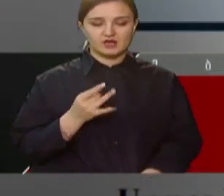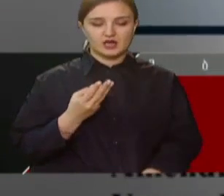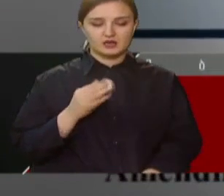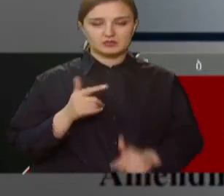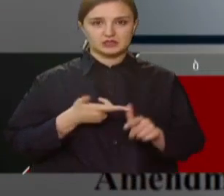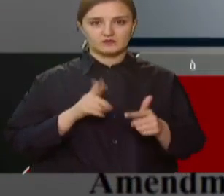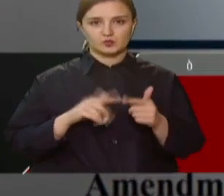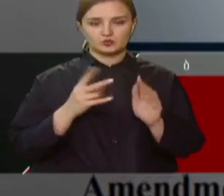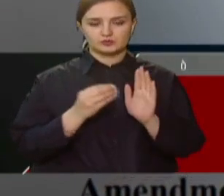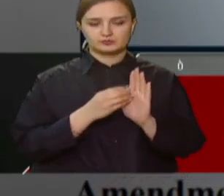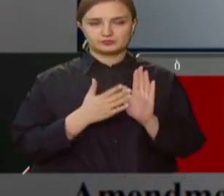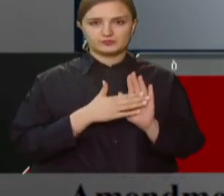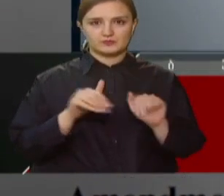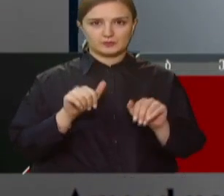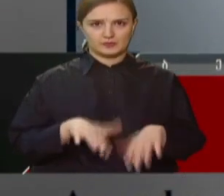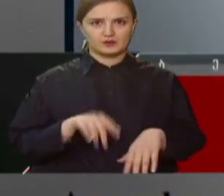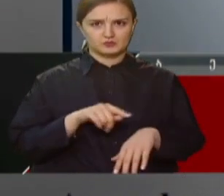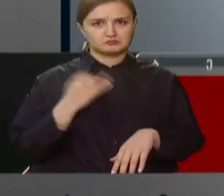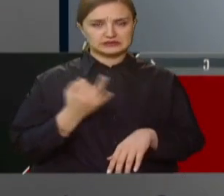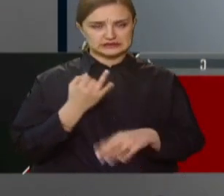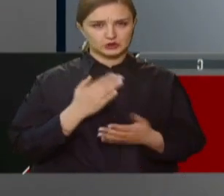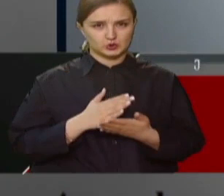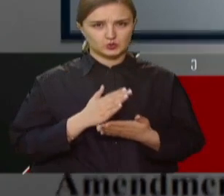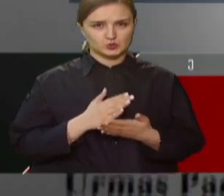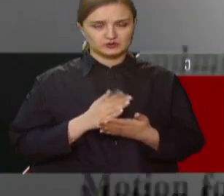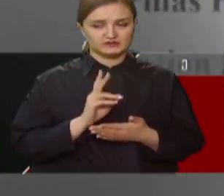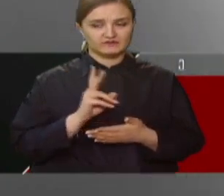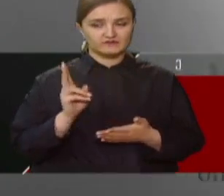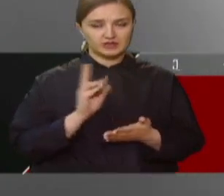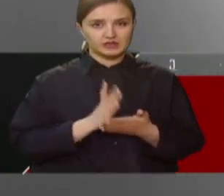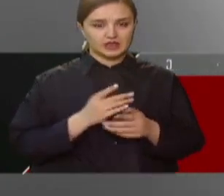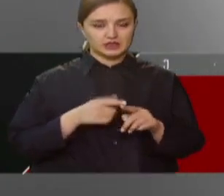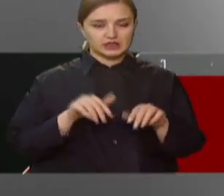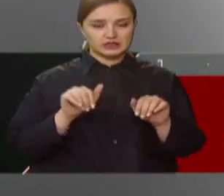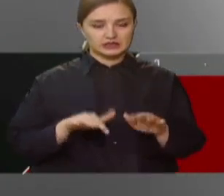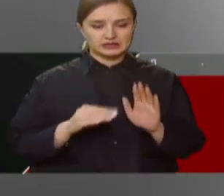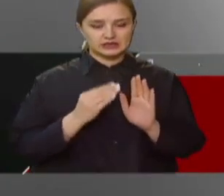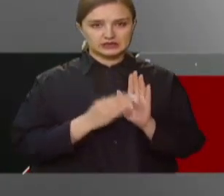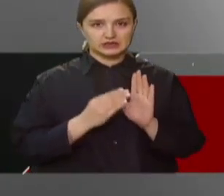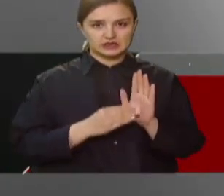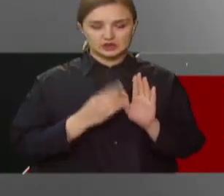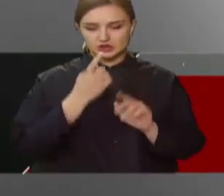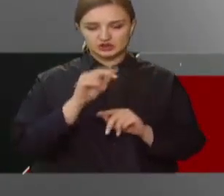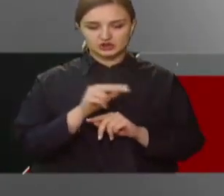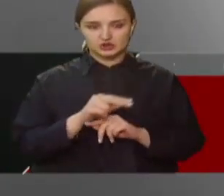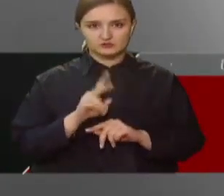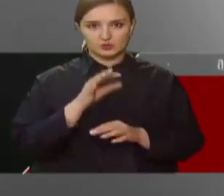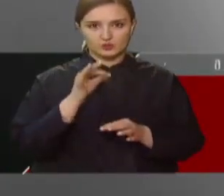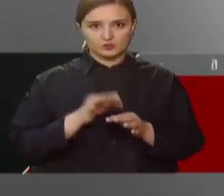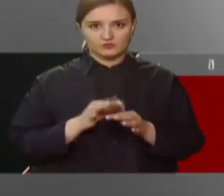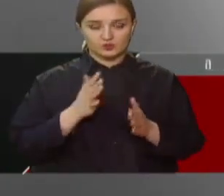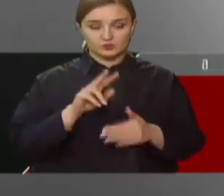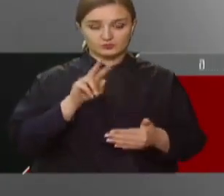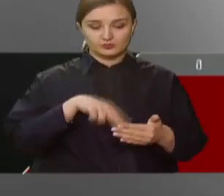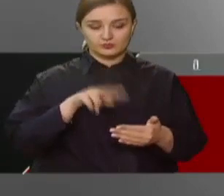უნდა ჩაიწეროს რეზოლუციაში, სხვათა შორის საინტერესოა ისიც თუ ვინ არიან ამ რეზოლუციის ამ შენიშვნების ავტორები და თუ გადავავლებთ